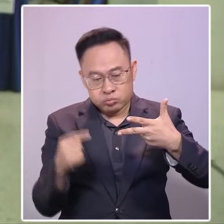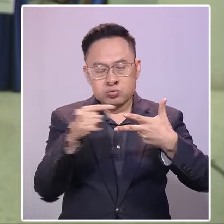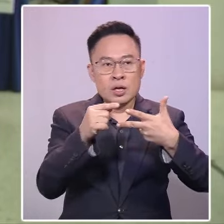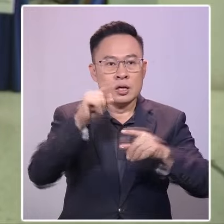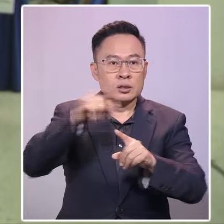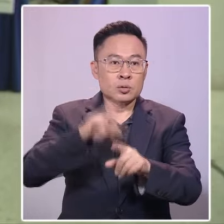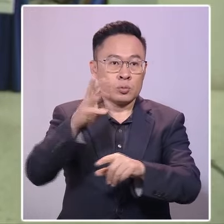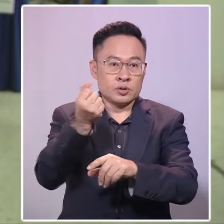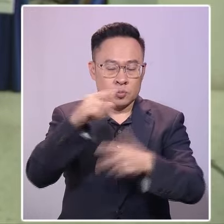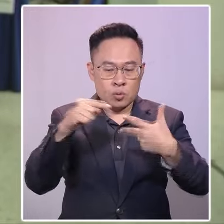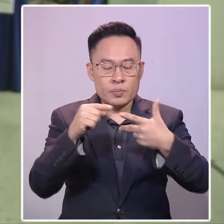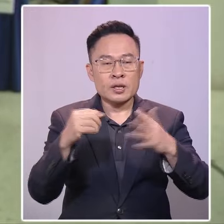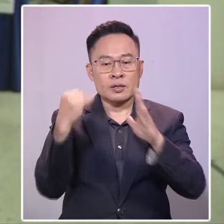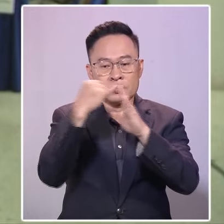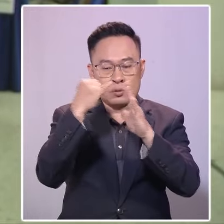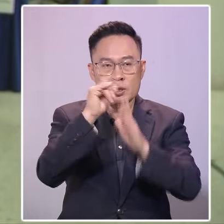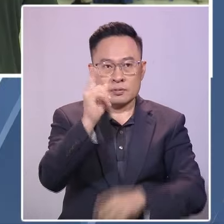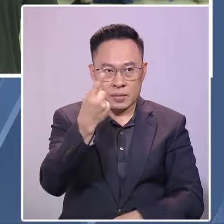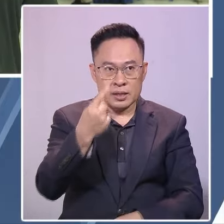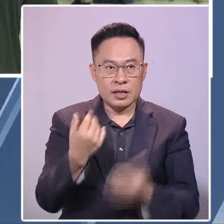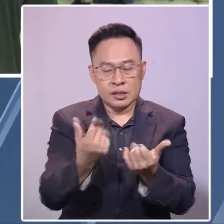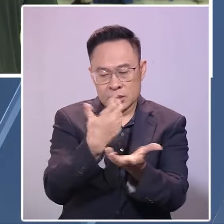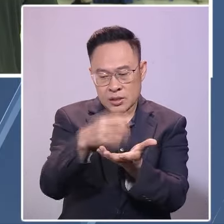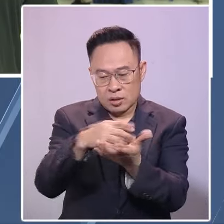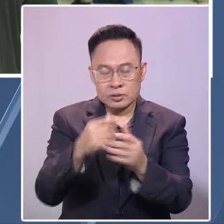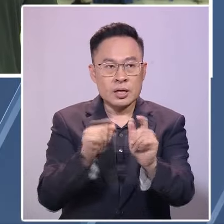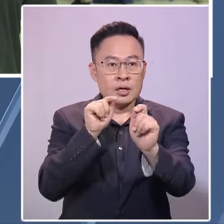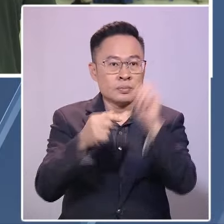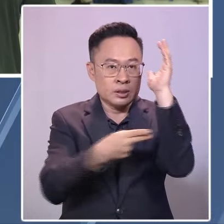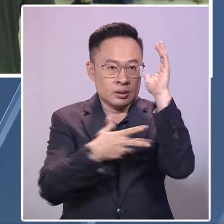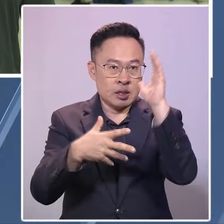ของจังหวัดสงขลาอีกครั้งและนี่คือบรรยากาศการรายงานจากอำเภอหาดใหญ่จังหวัดสงขลาครับ